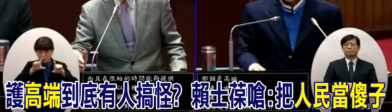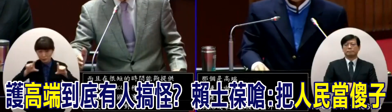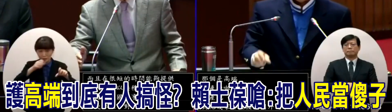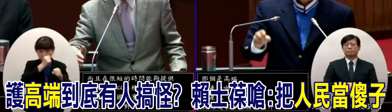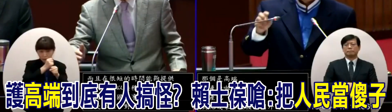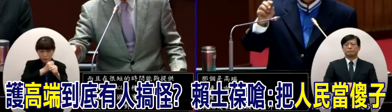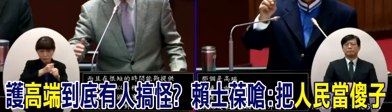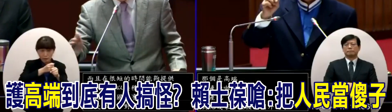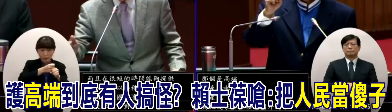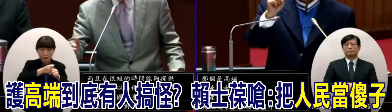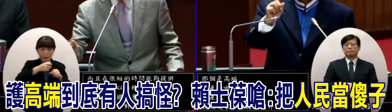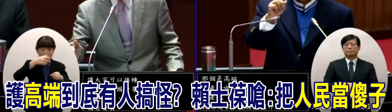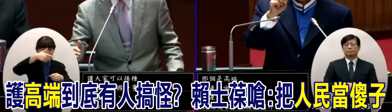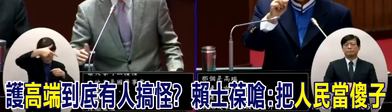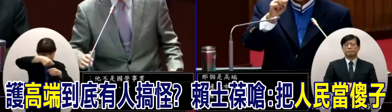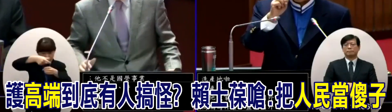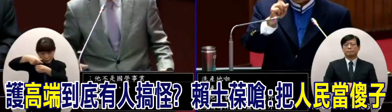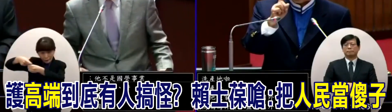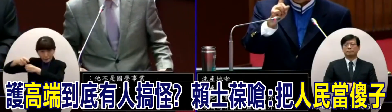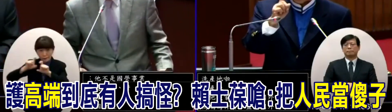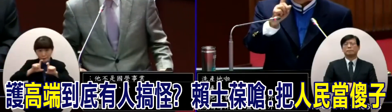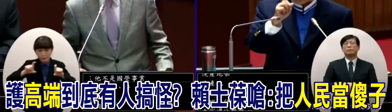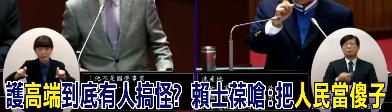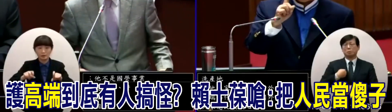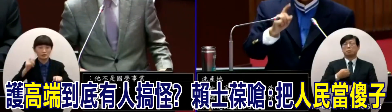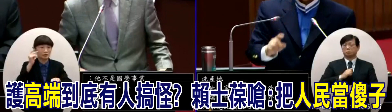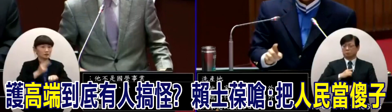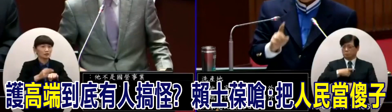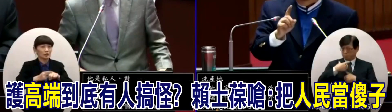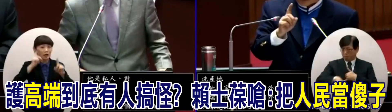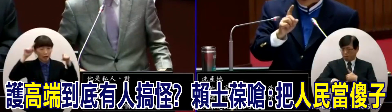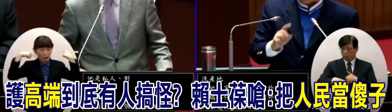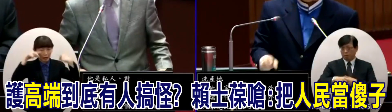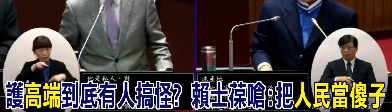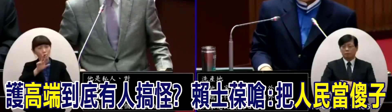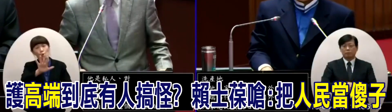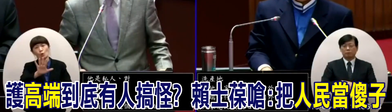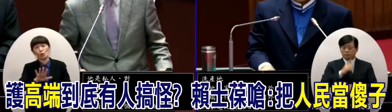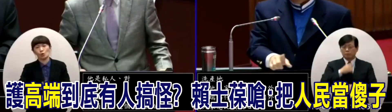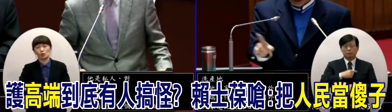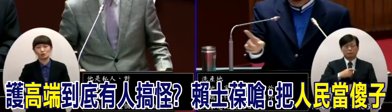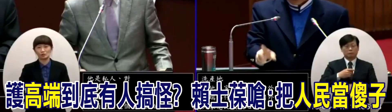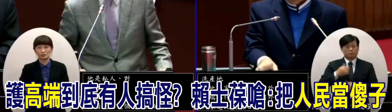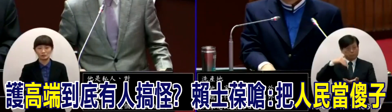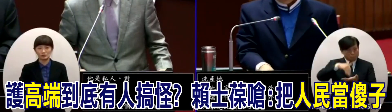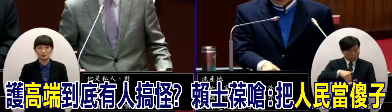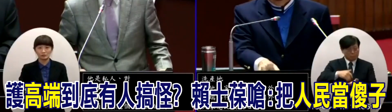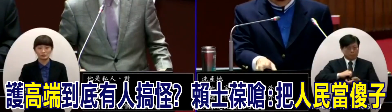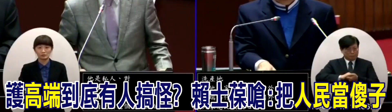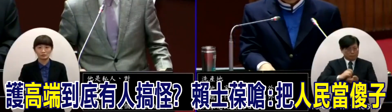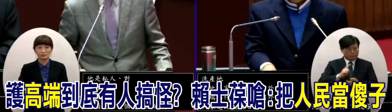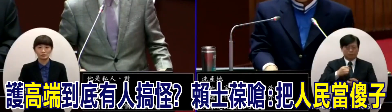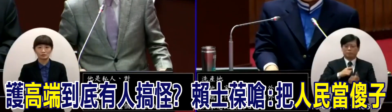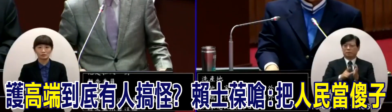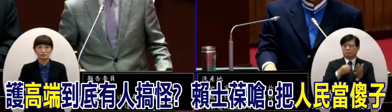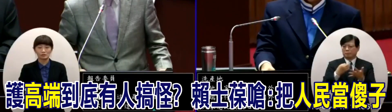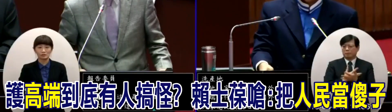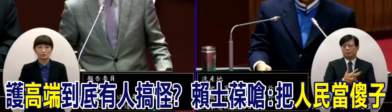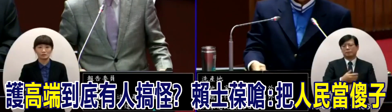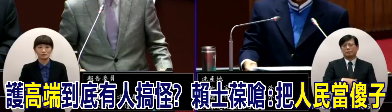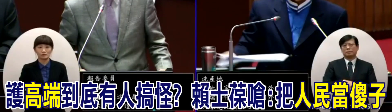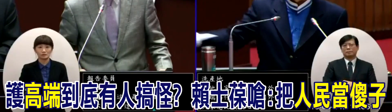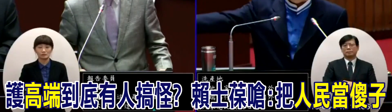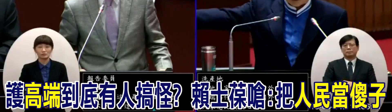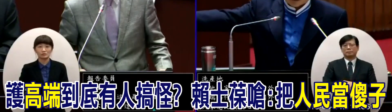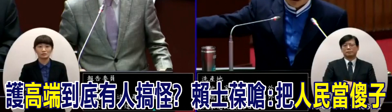造充填，这个是常态了。 对， 我做一个哈小结啦。因为我时间有限了，已经占太多时间